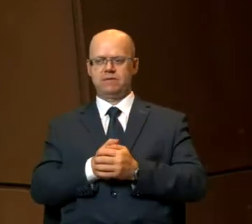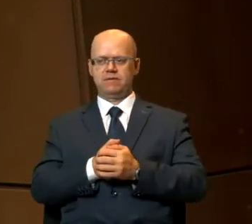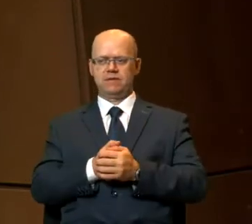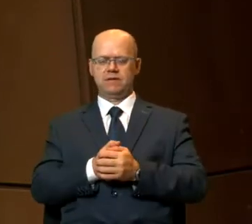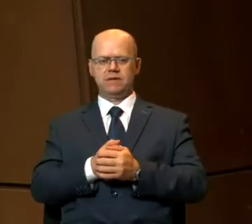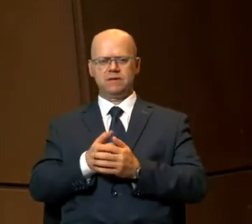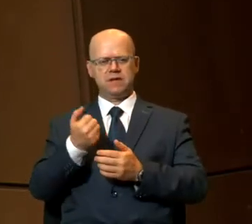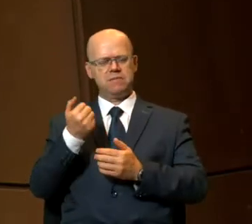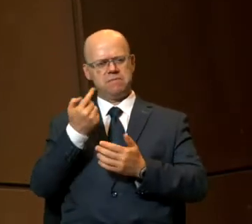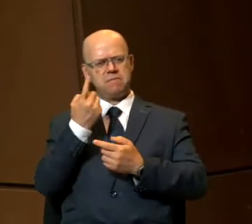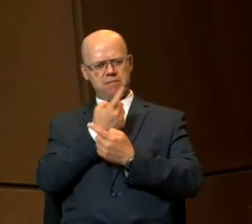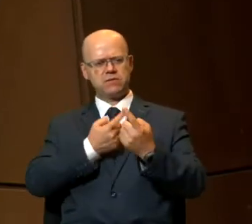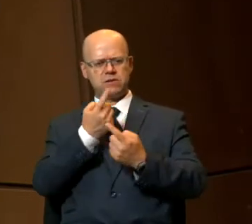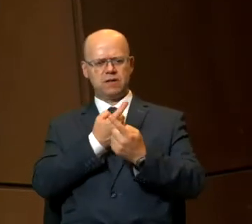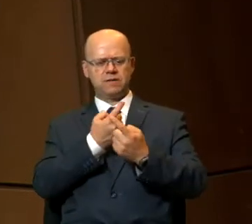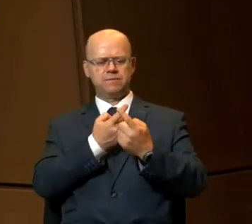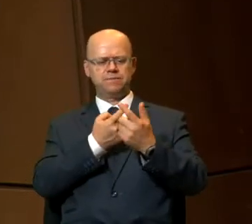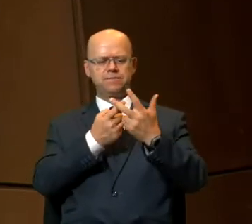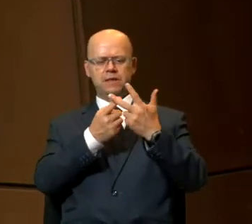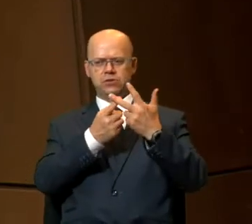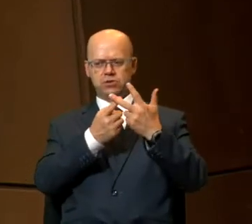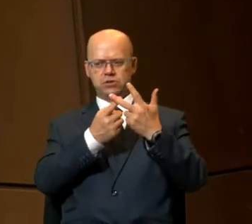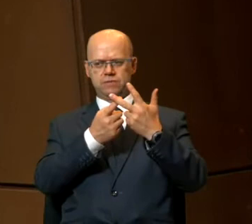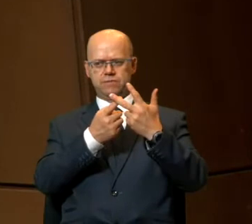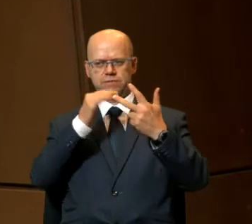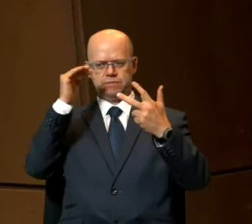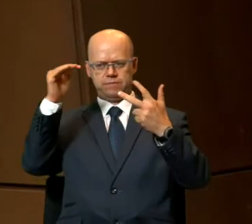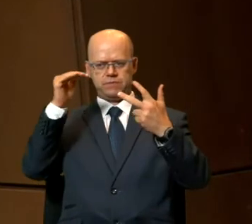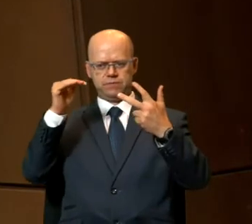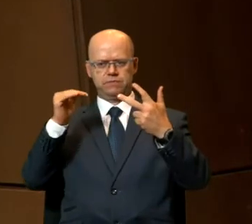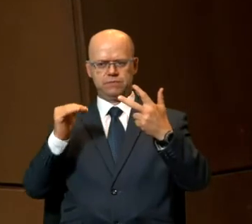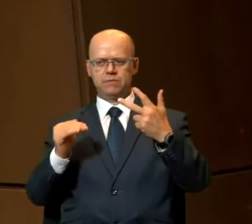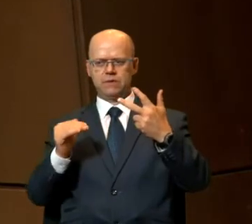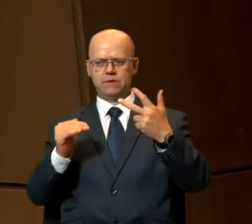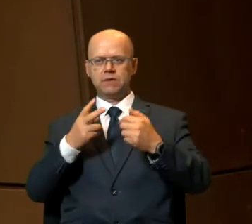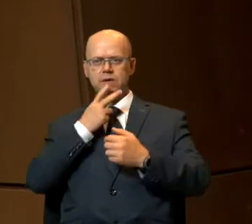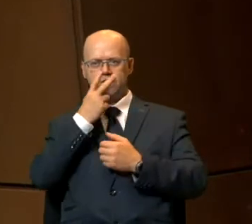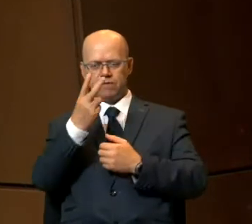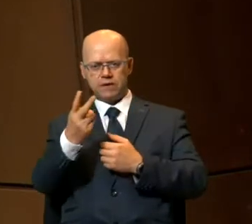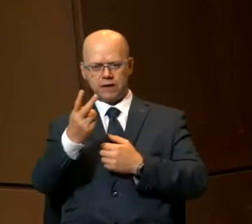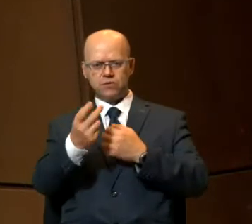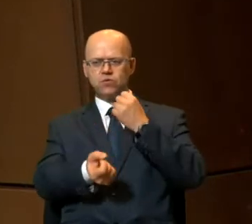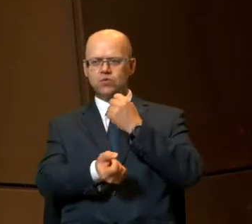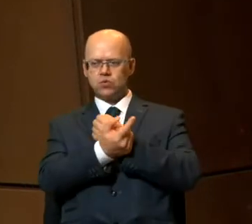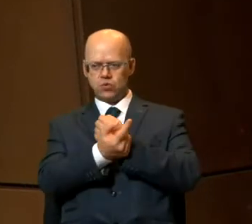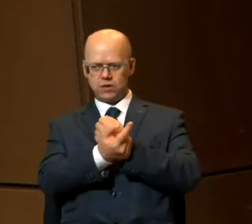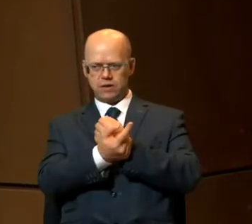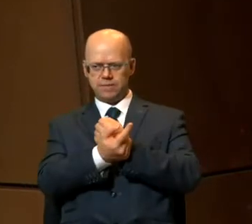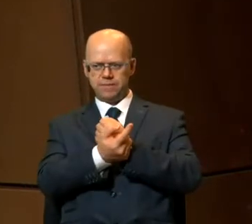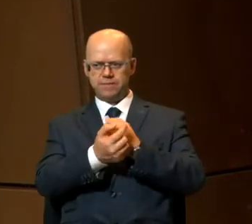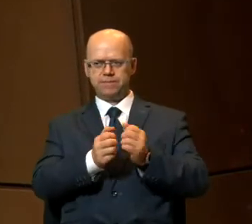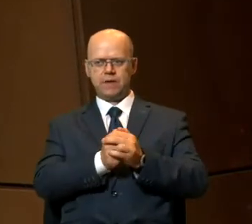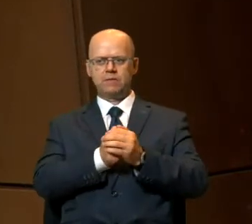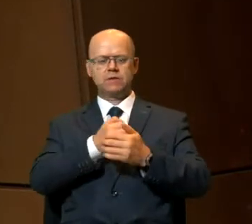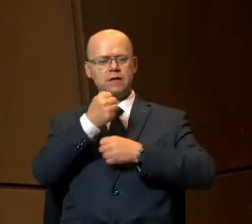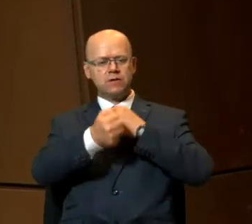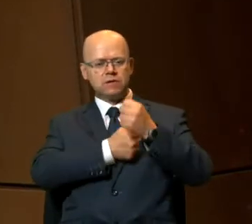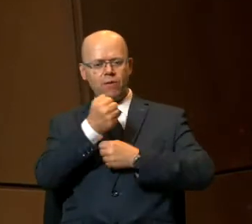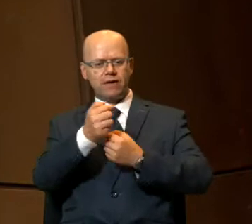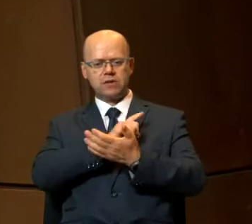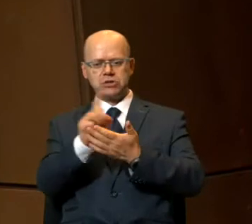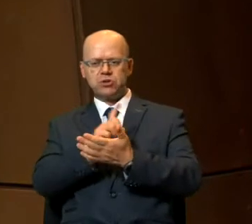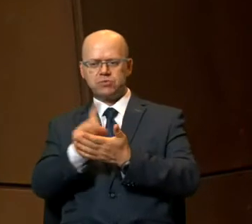uważam, że istnieją trzy poziomy, na których widać skutki tego trybu